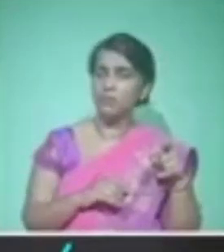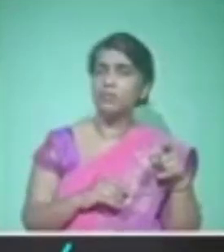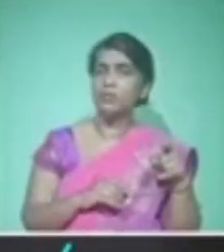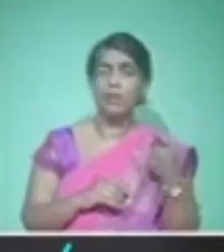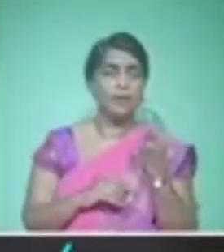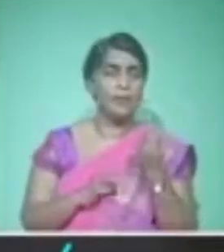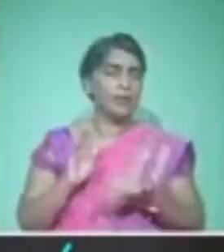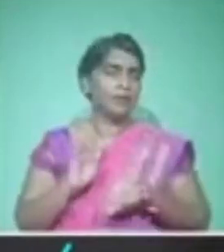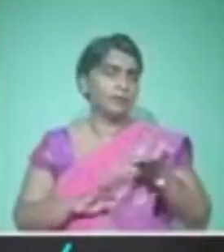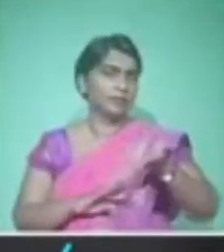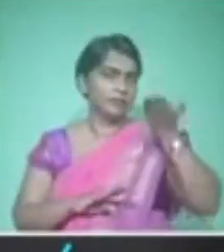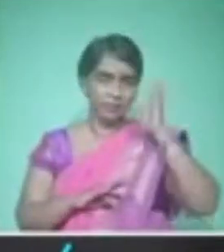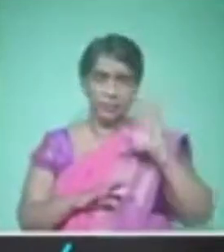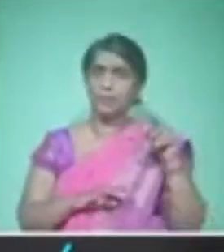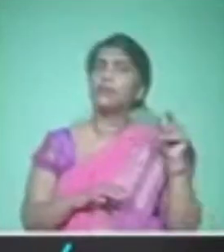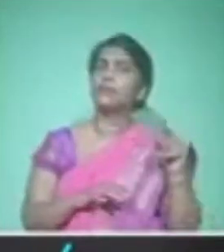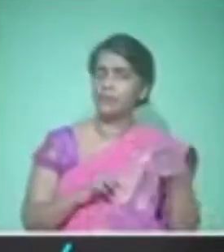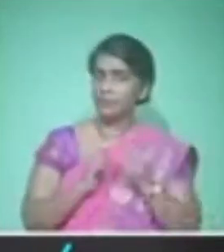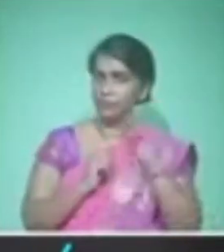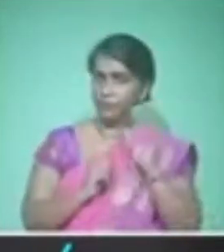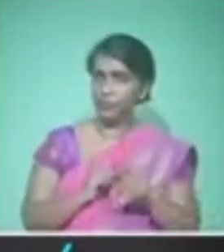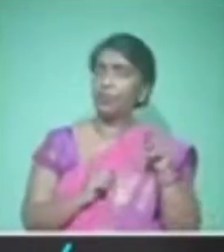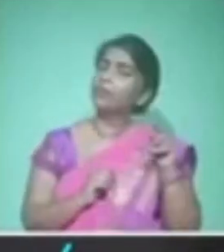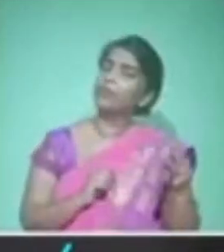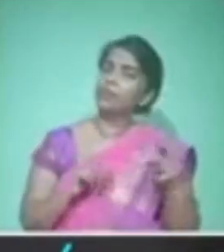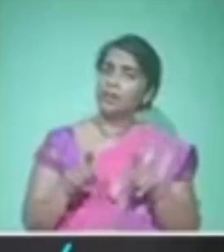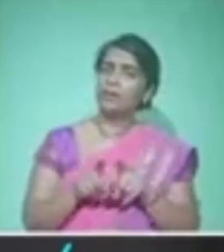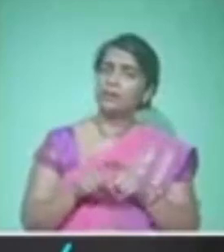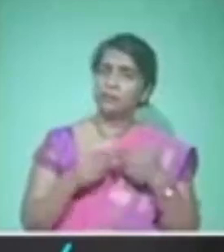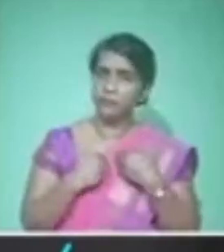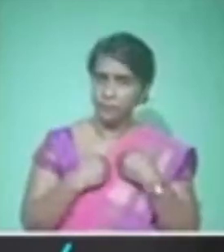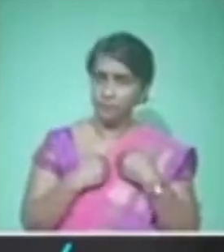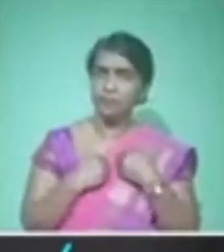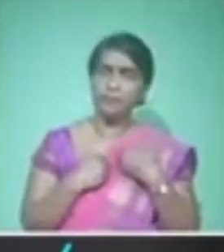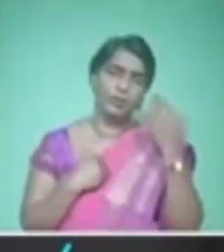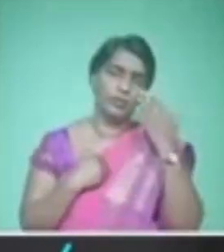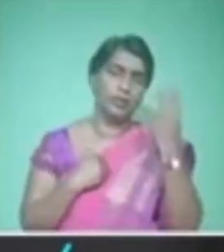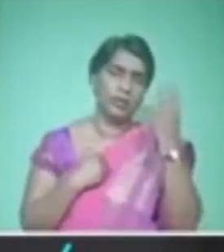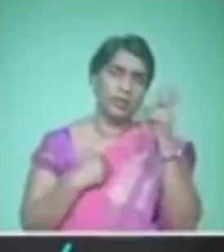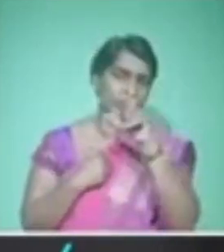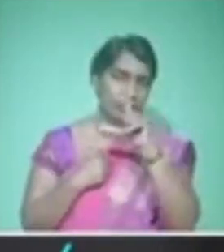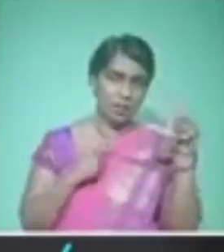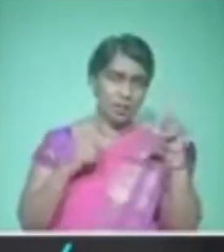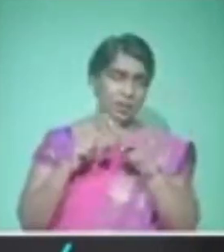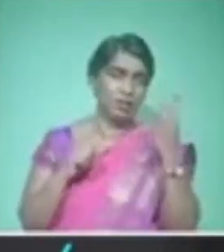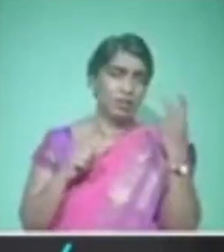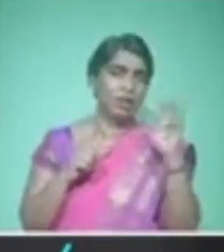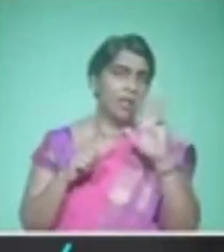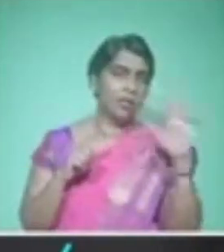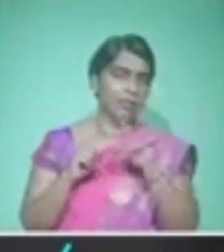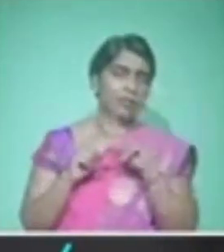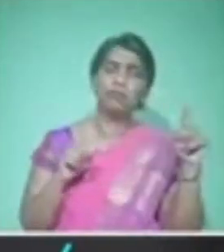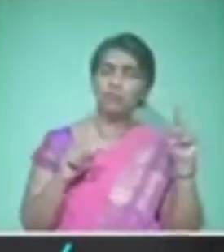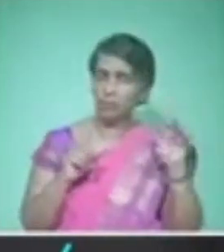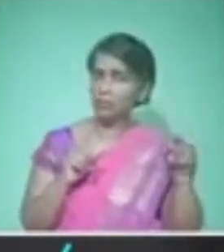මිල වැඩි වැඩියෙන් ඉහළට ගිහිල්ලා තියෙන්නේ ඉතින් අපි දැන් බැලුවා 2017 ඉඳන් 2019 වෙනකන්